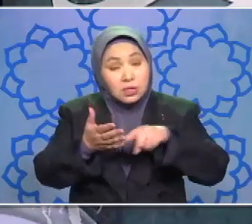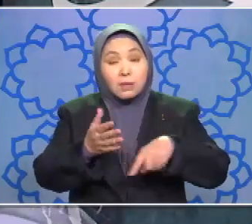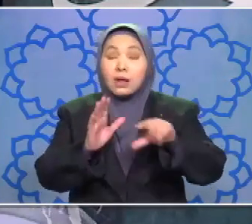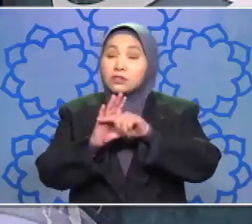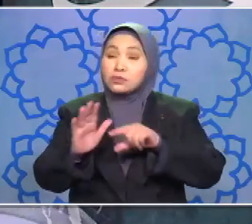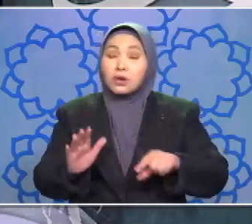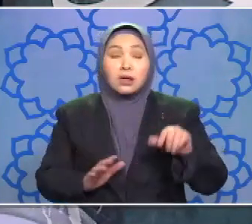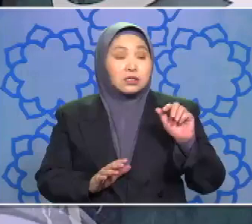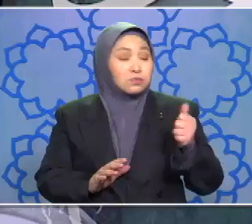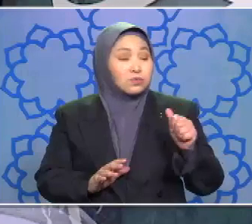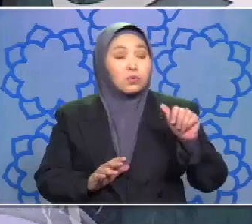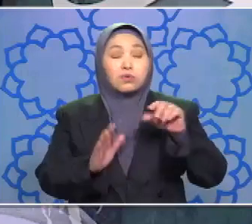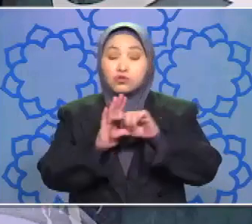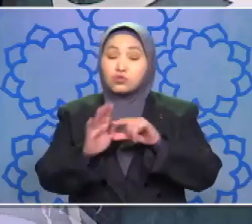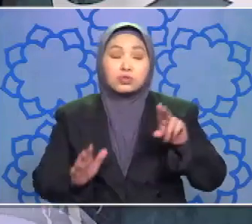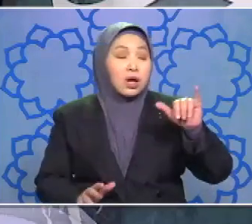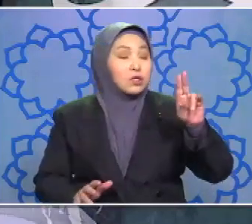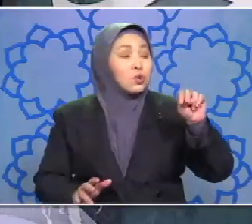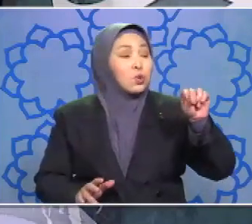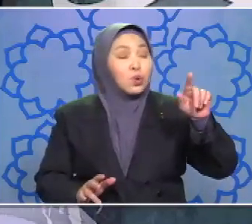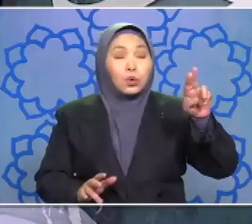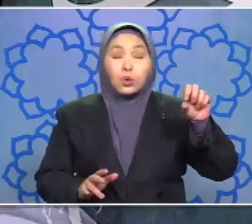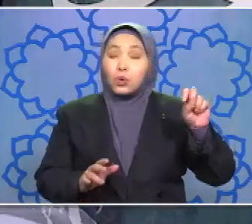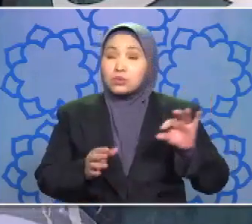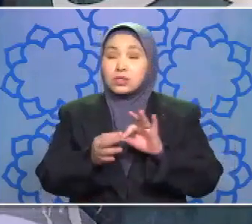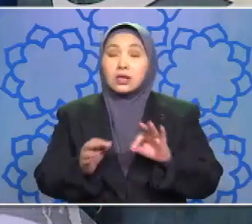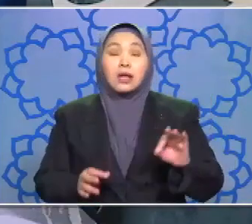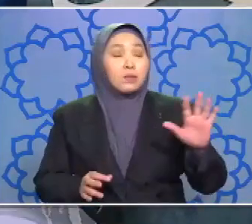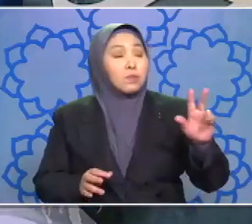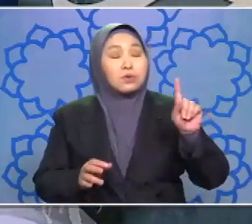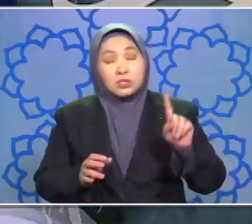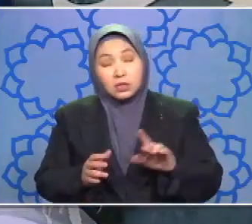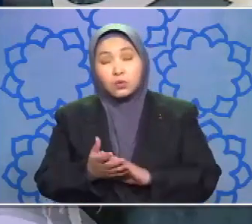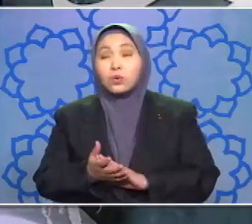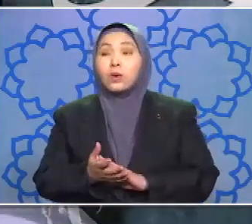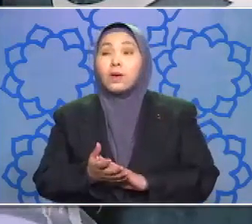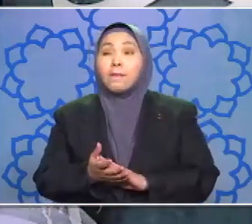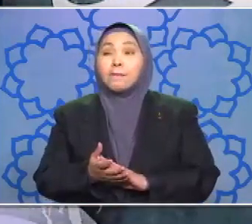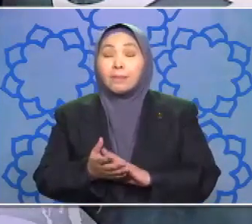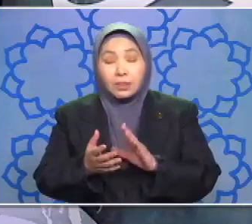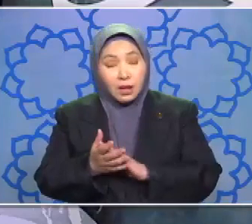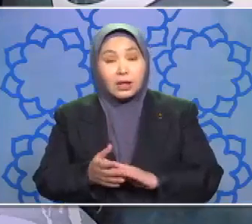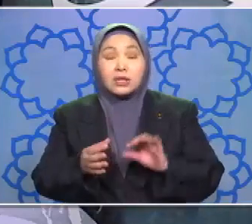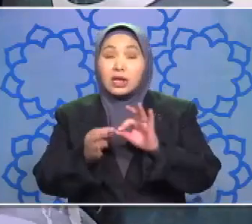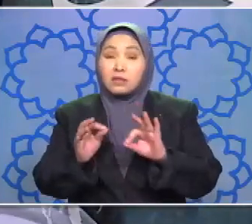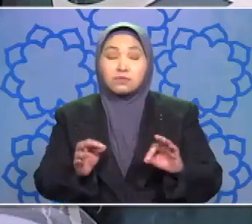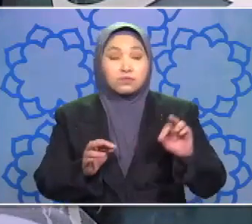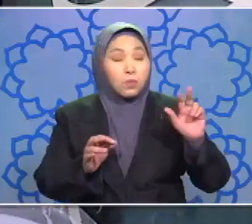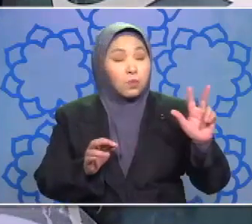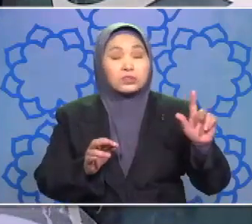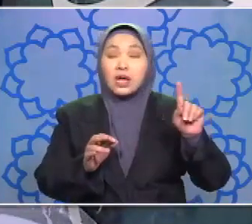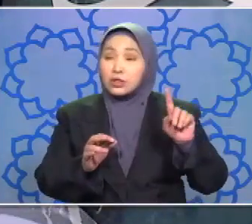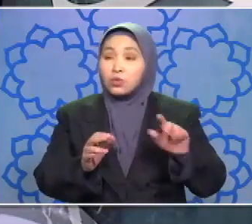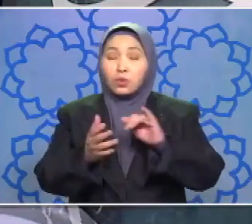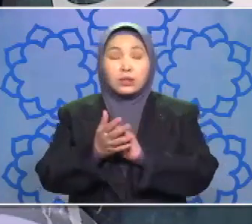yang ke-10, surah Yunus ayat yang ke-51. Betul Ustaz Fazrul, surah Yunus ayat yang ke-51, ringan saja